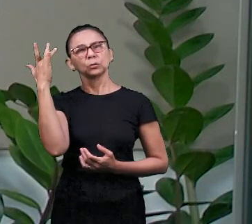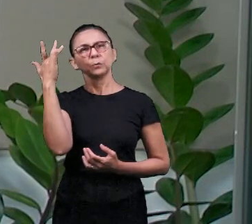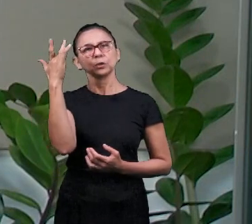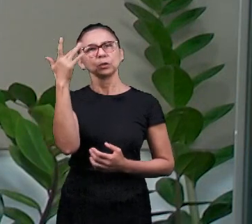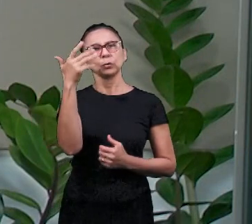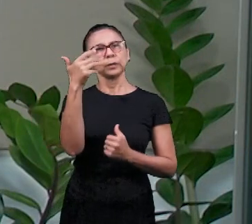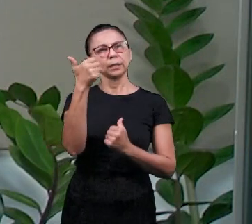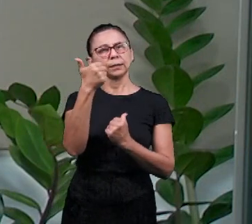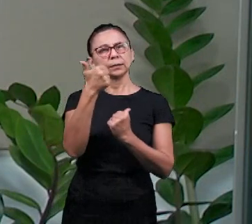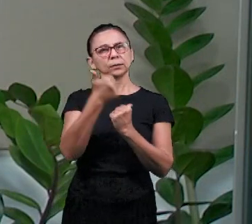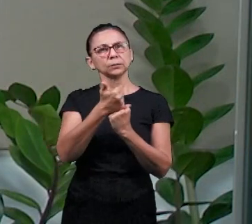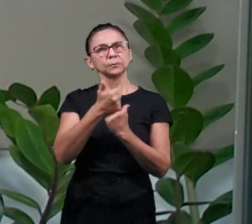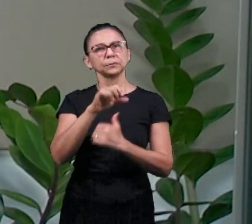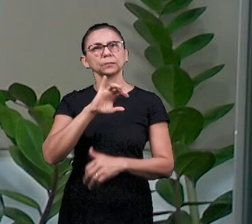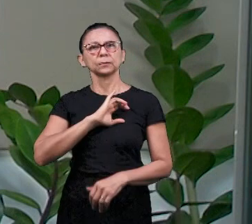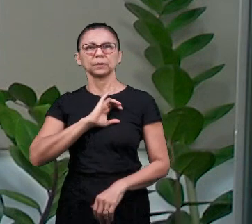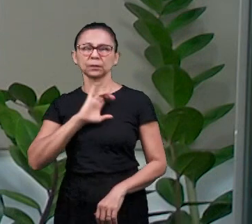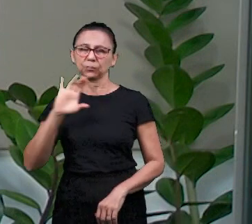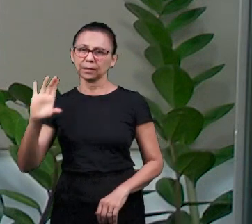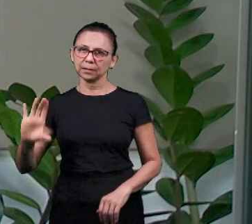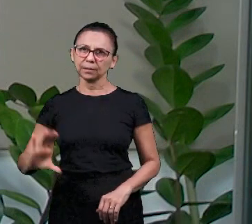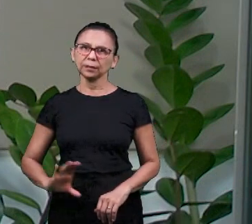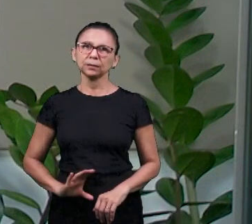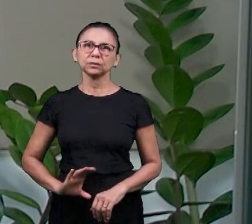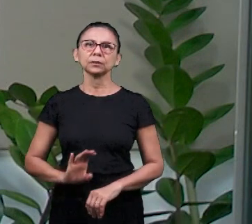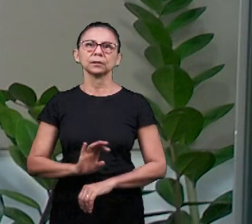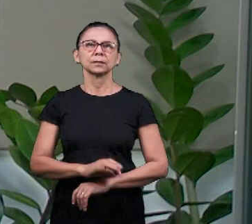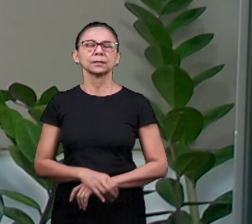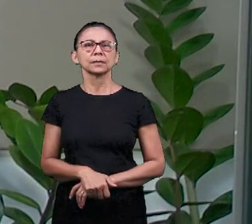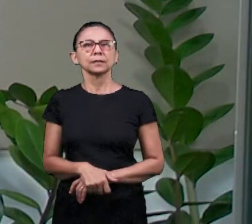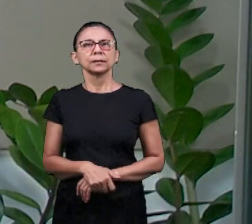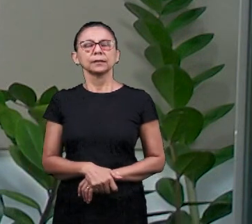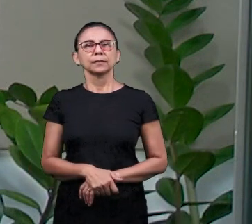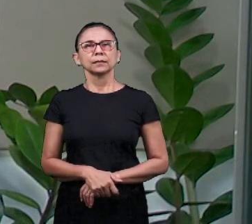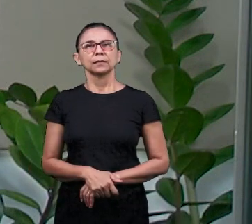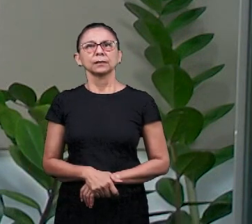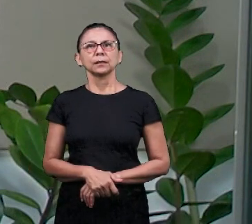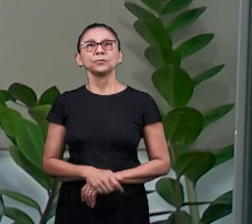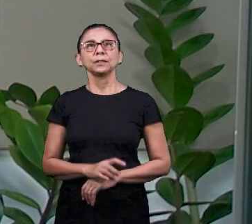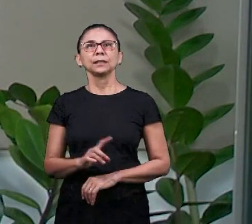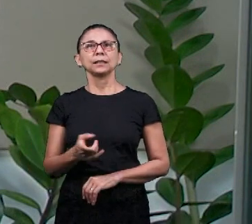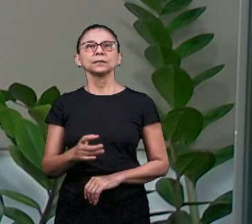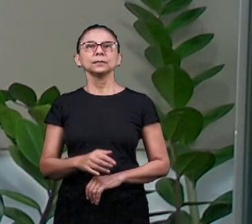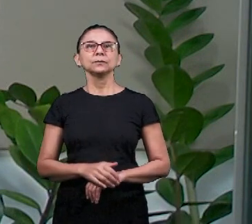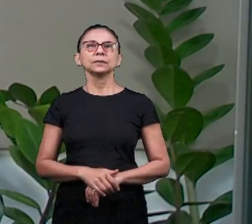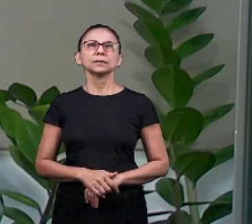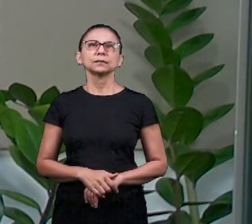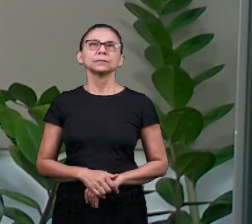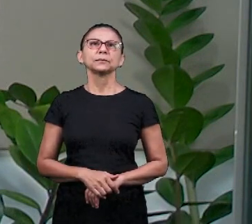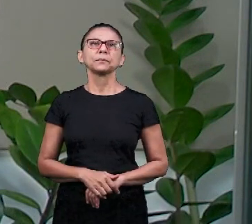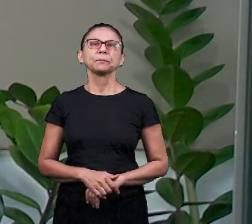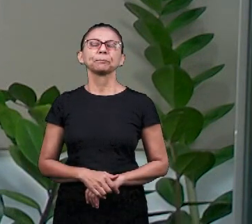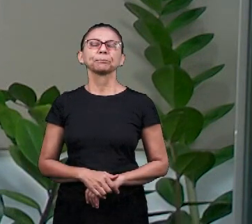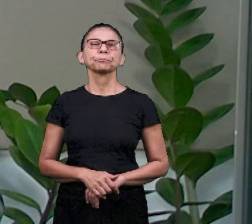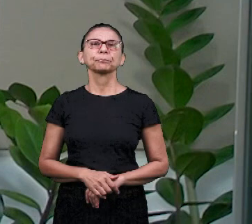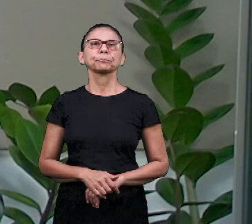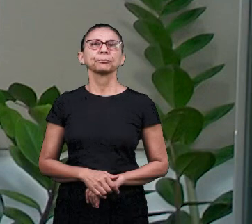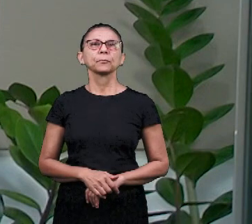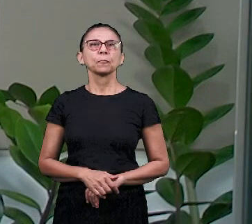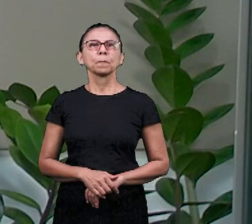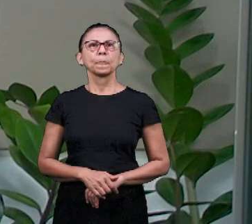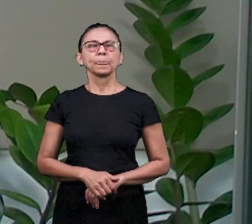le passage pour être antichrist, c'est très facile pour ceux qui n'ont pas